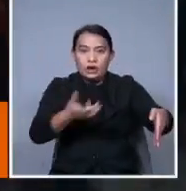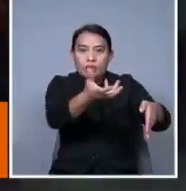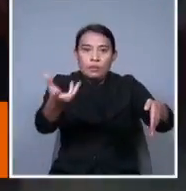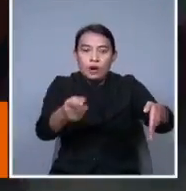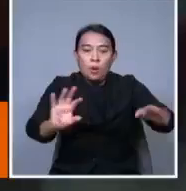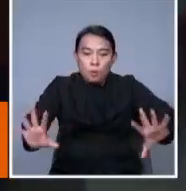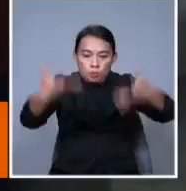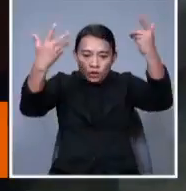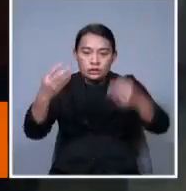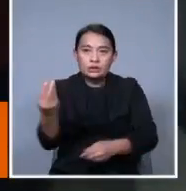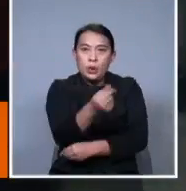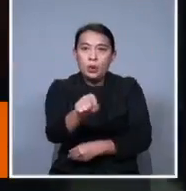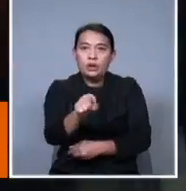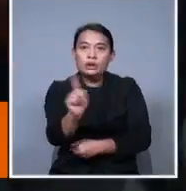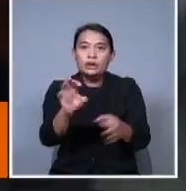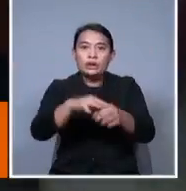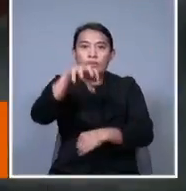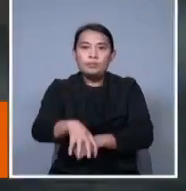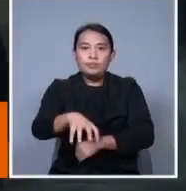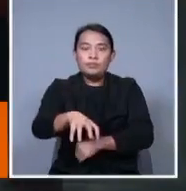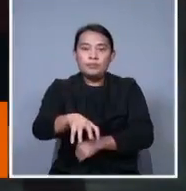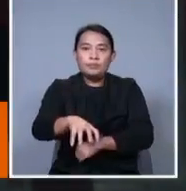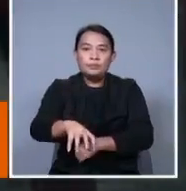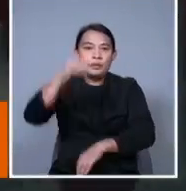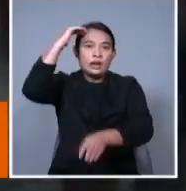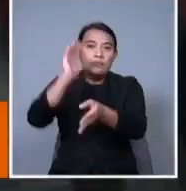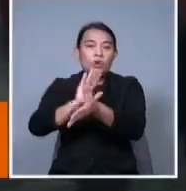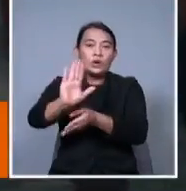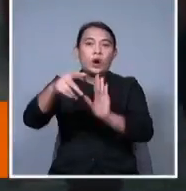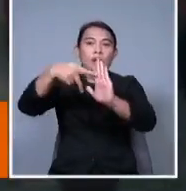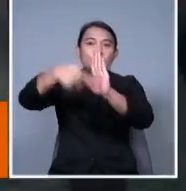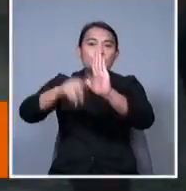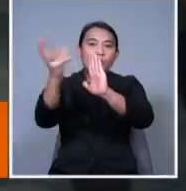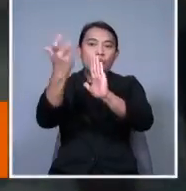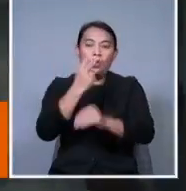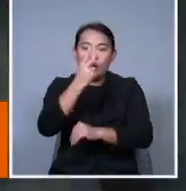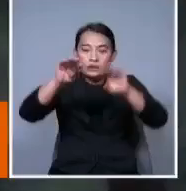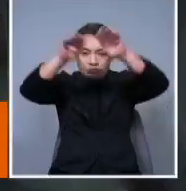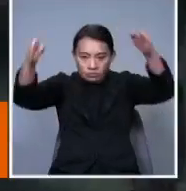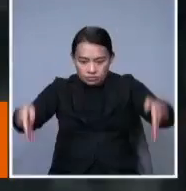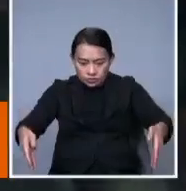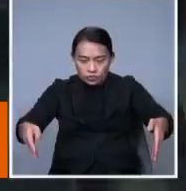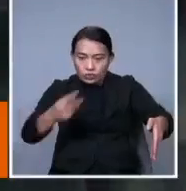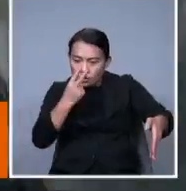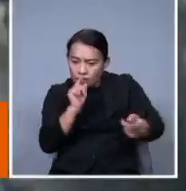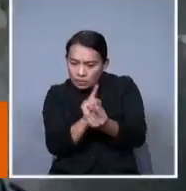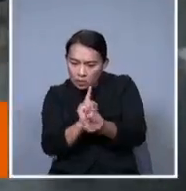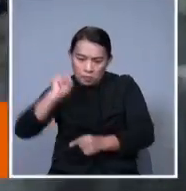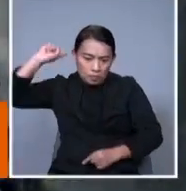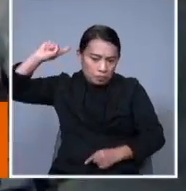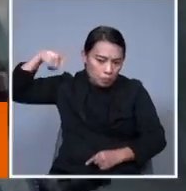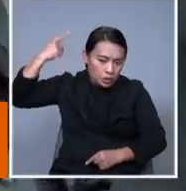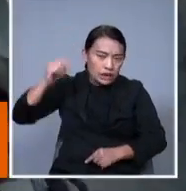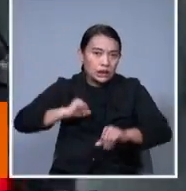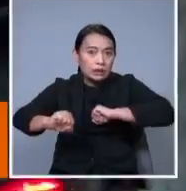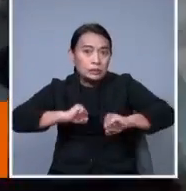ขนาดตั้งอยู่หน้าสถานีตำรวจภูธรพิษณุโลกนะครับ ค่ะ คือเขาพบเห็นพฤติกรรมของผู้หญิงกับเยาวชนหญิงคนหนึ่ง